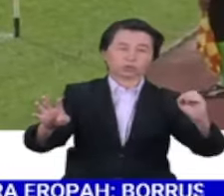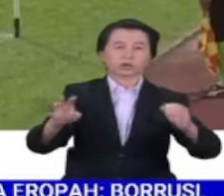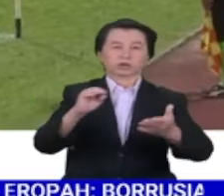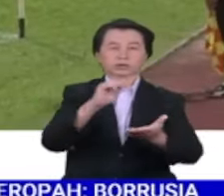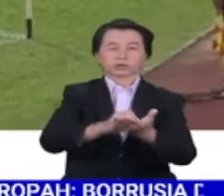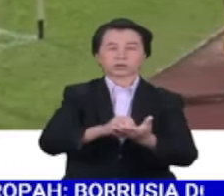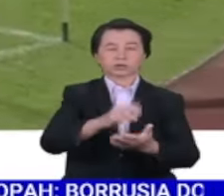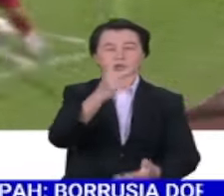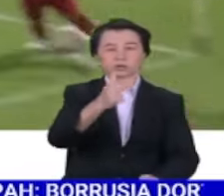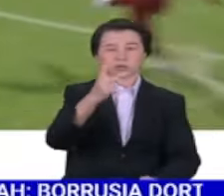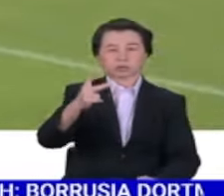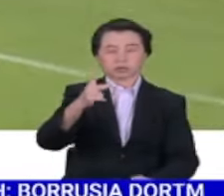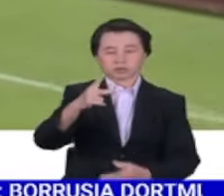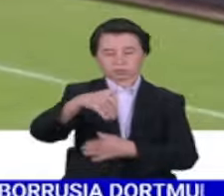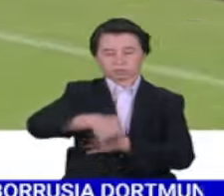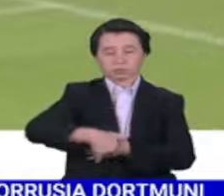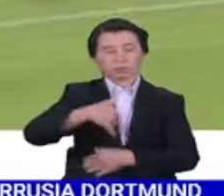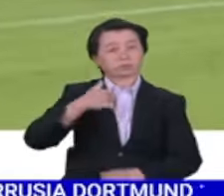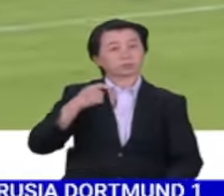stadion Amerika